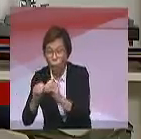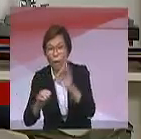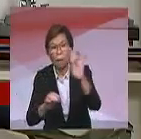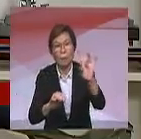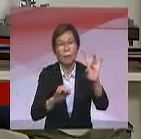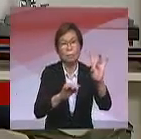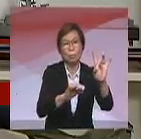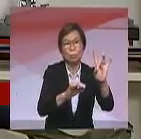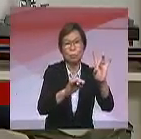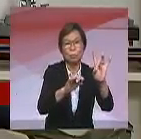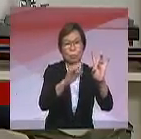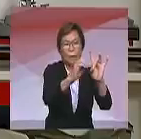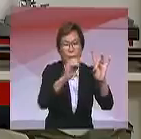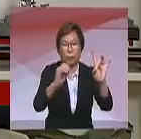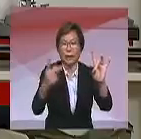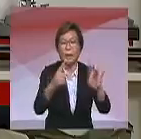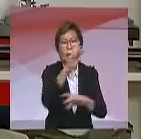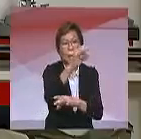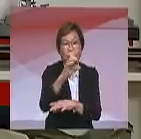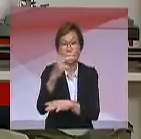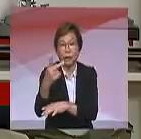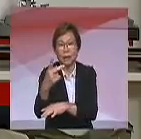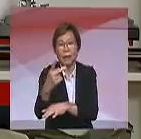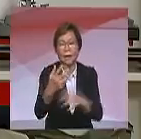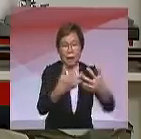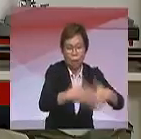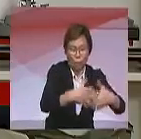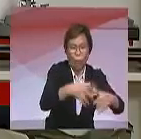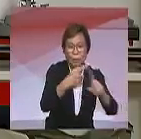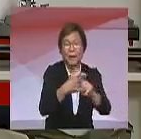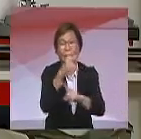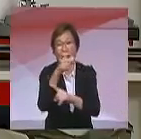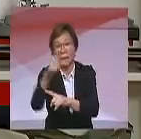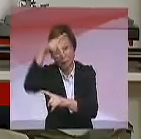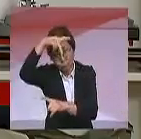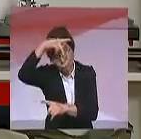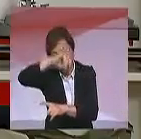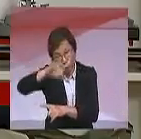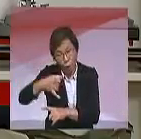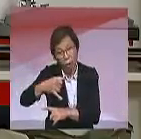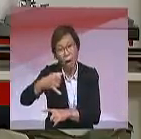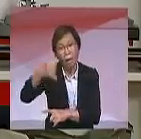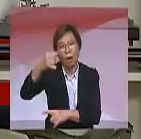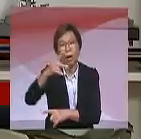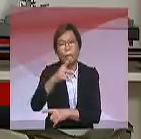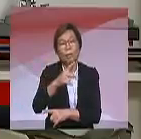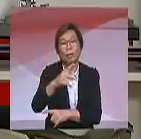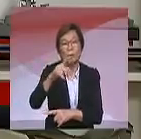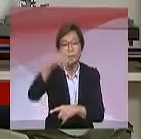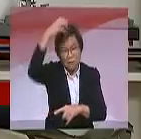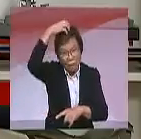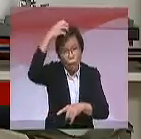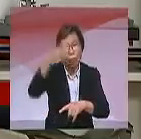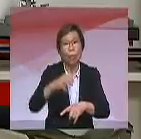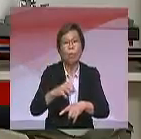800,000 pekerja sektor industri dari wilayah Persekutuan Kuala Lumpur, Putrajaya, Labuan, Selangor dan Sabah